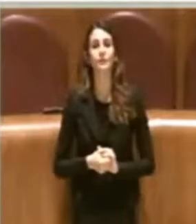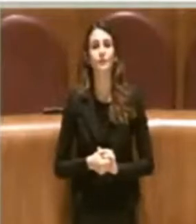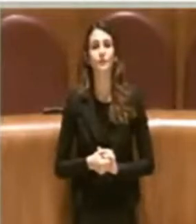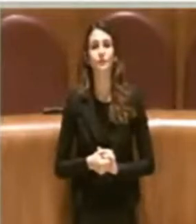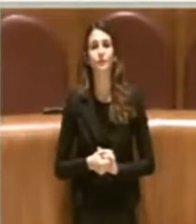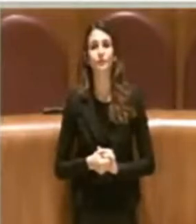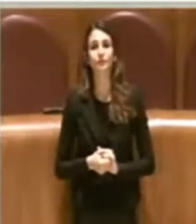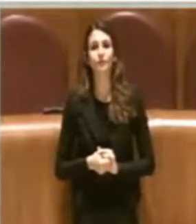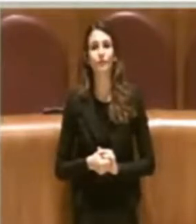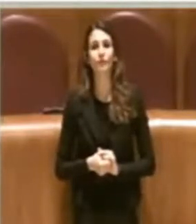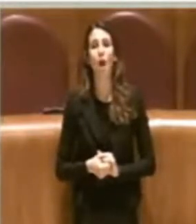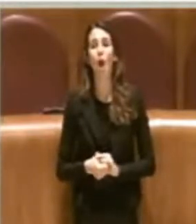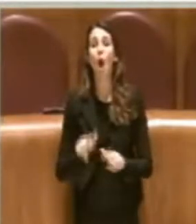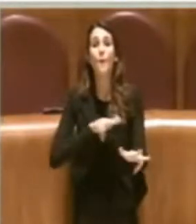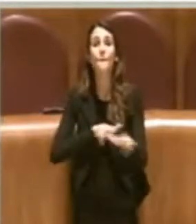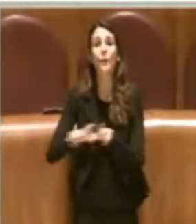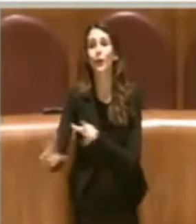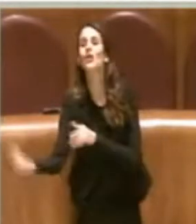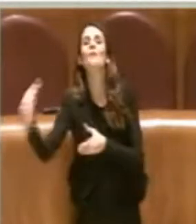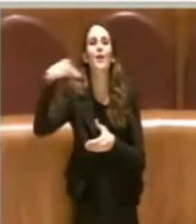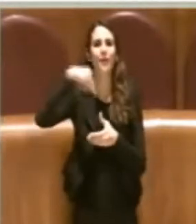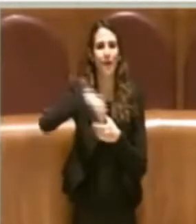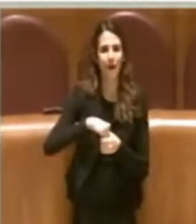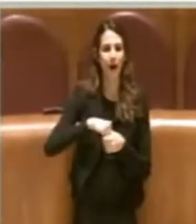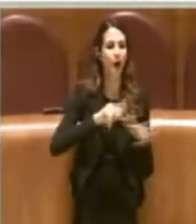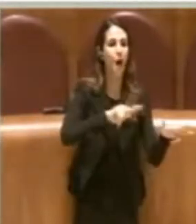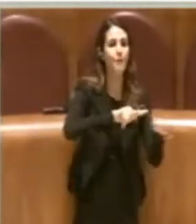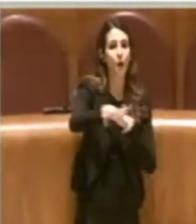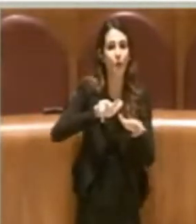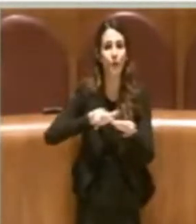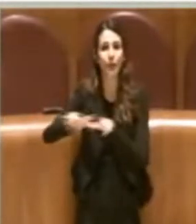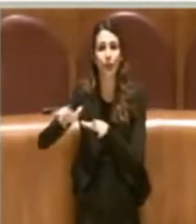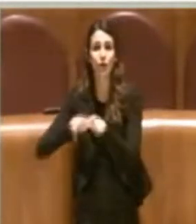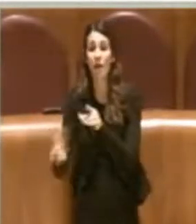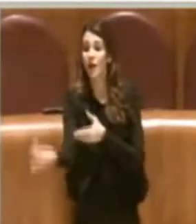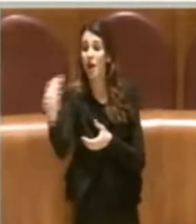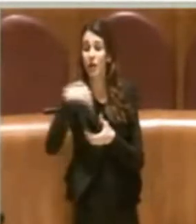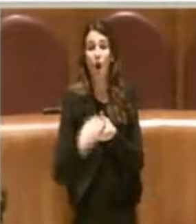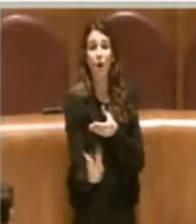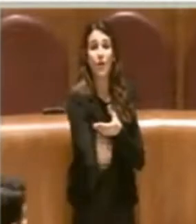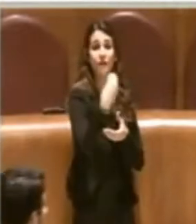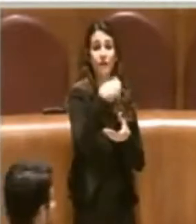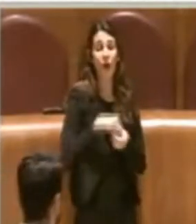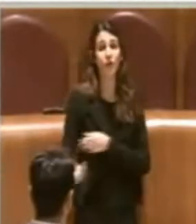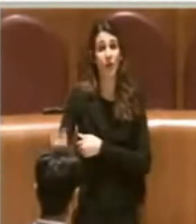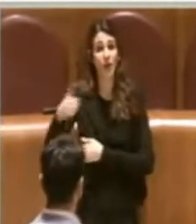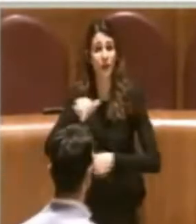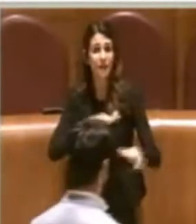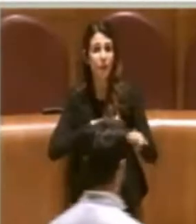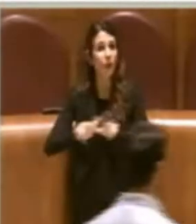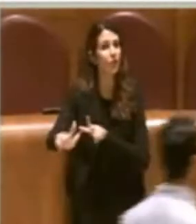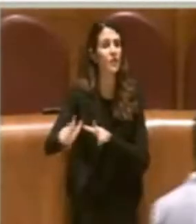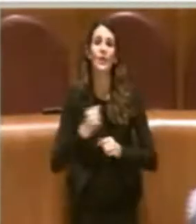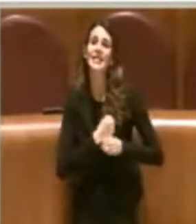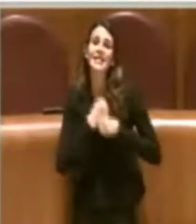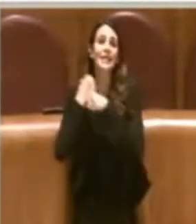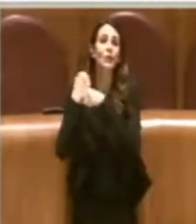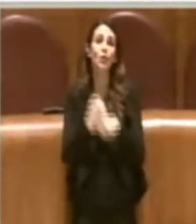coinvolgere maggiormente i municipi, perché sono loro in prima istanza, essendo le istituzioni di prossimità